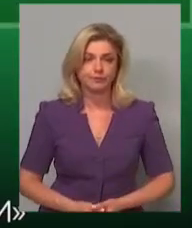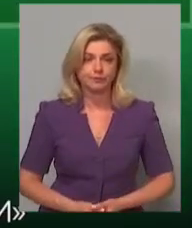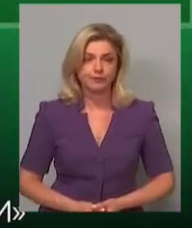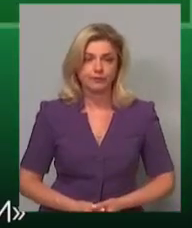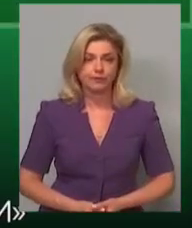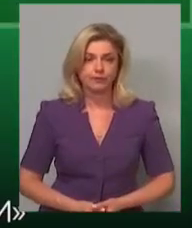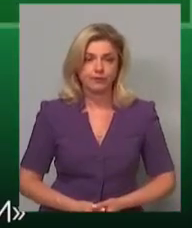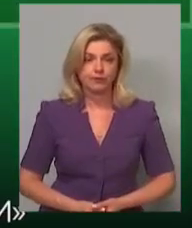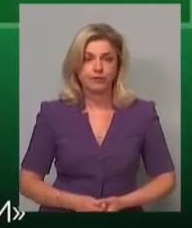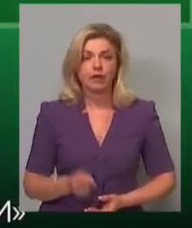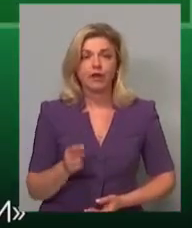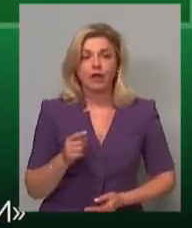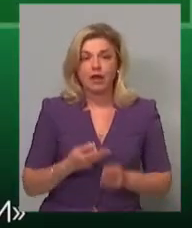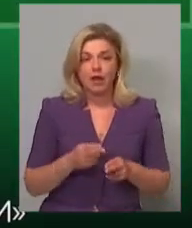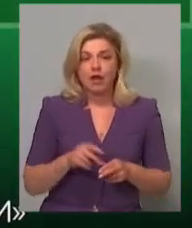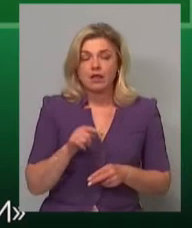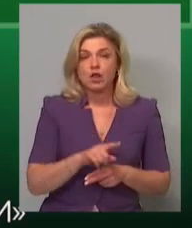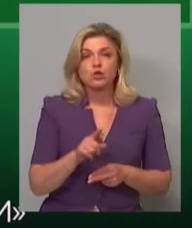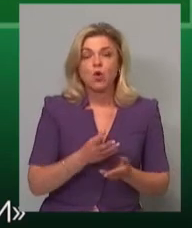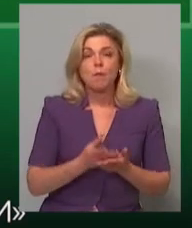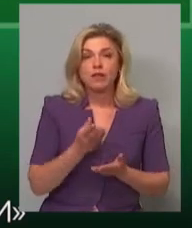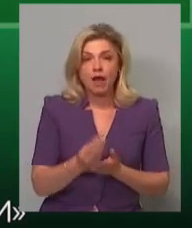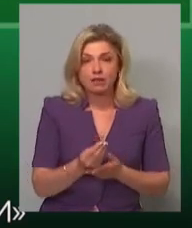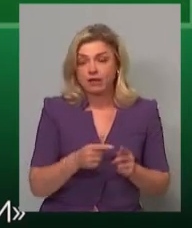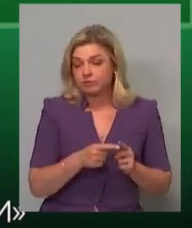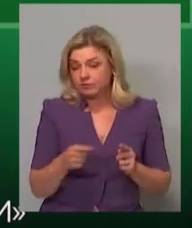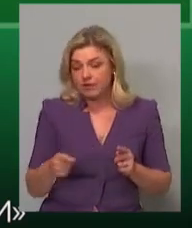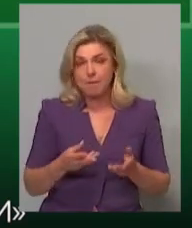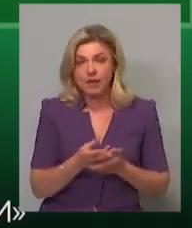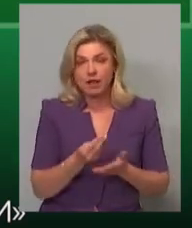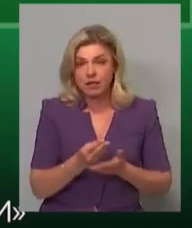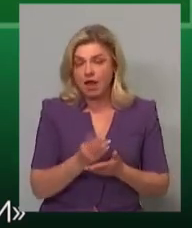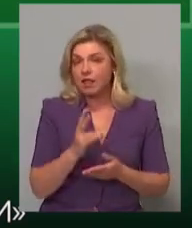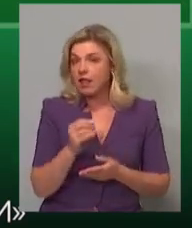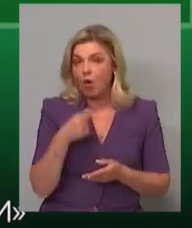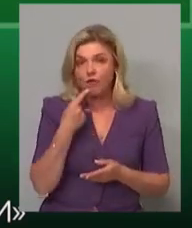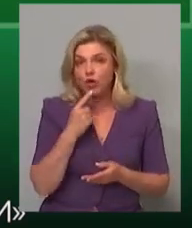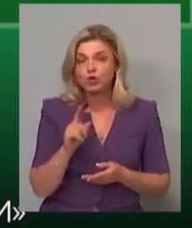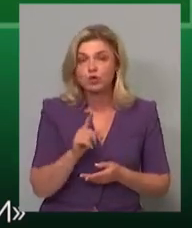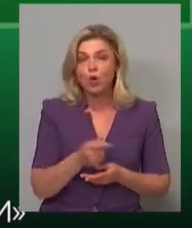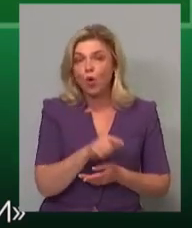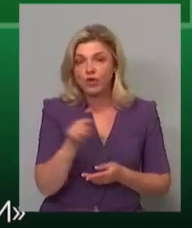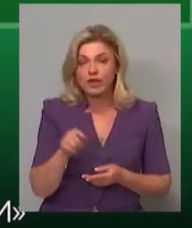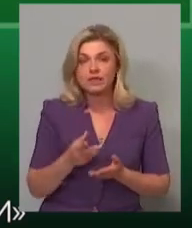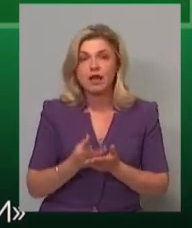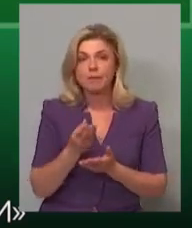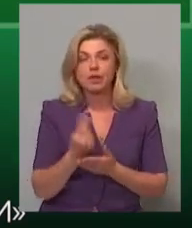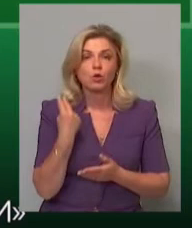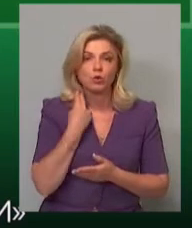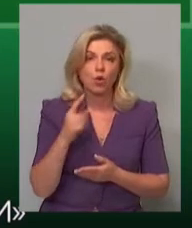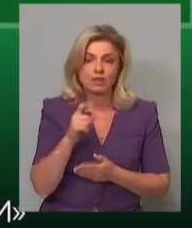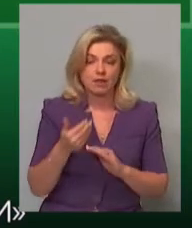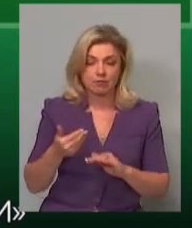Те, що вони заплатили поточні платежі, нічого не говорить про те, що вони заплатили борги за попередній